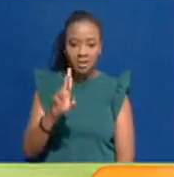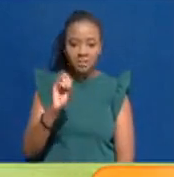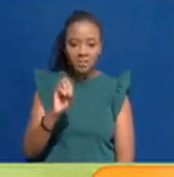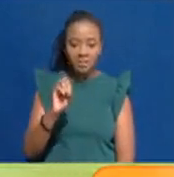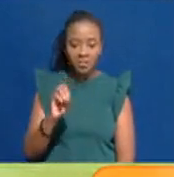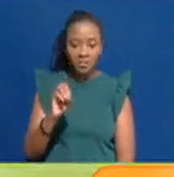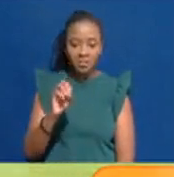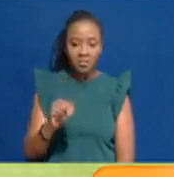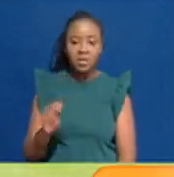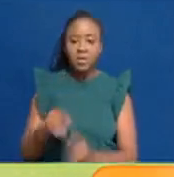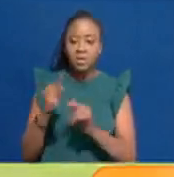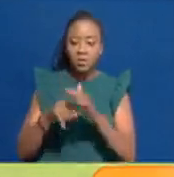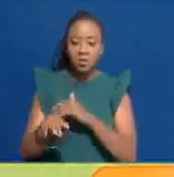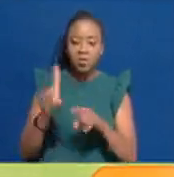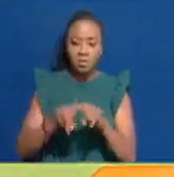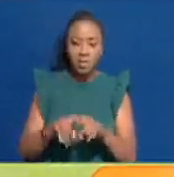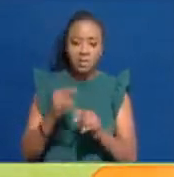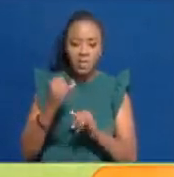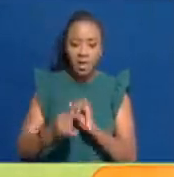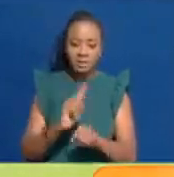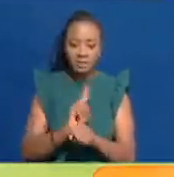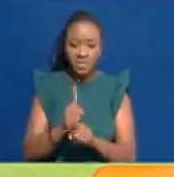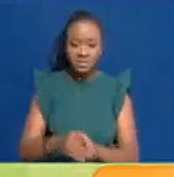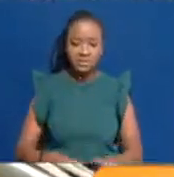na bao la 4 katika muda wa majeraha.